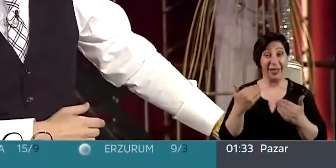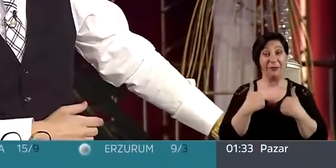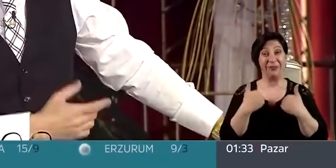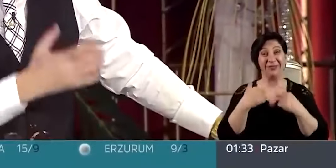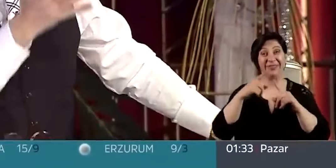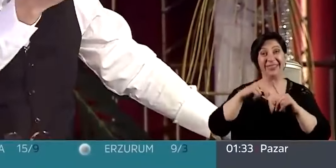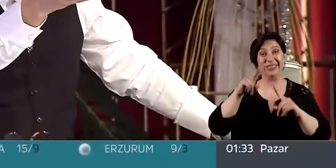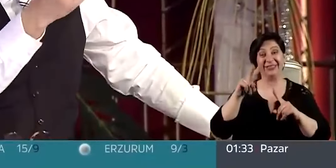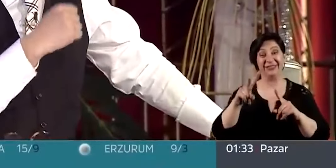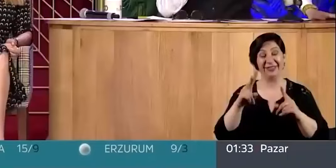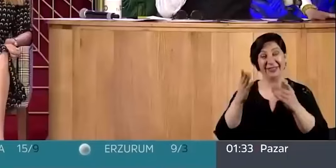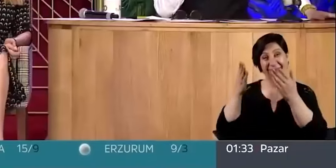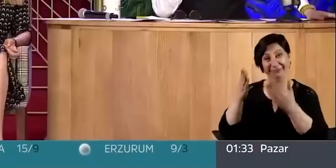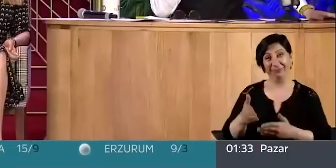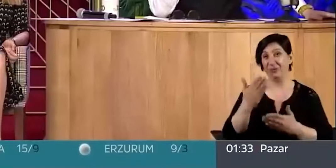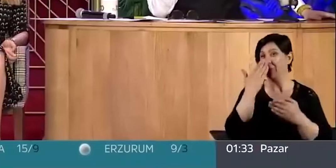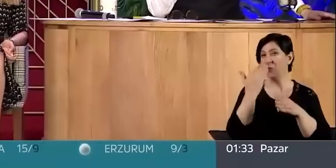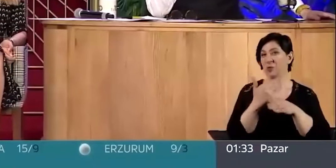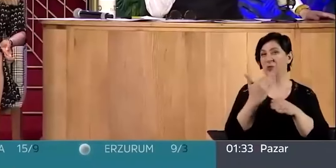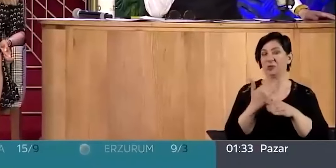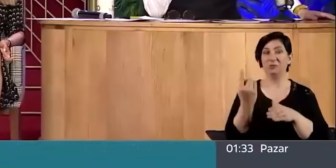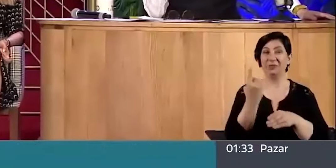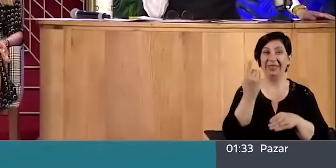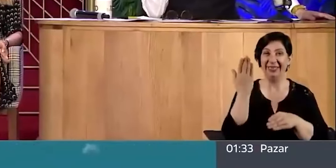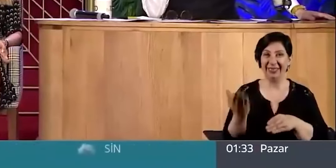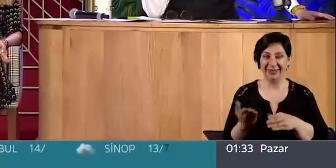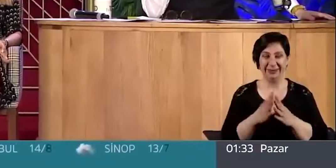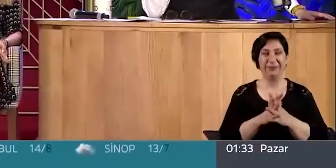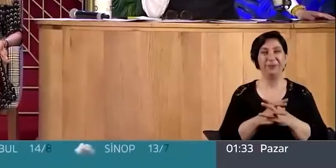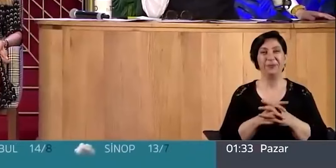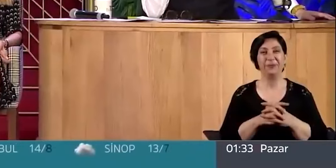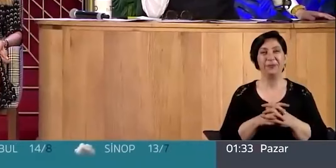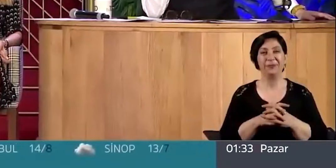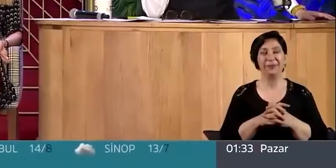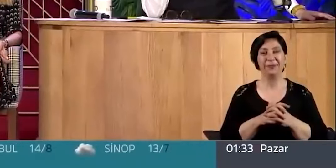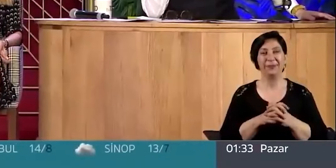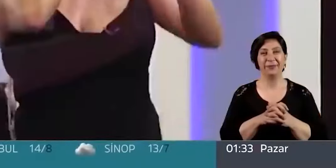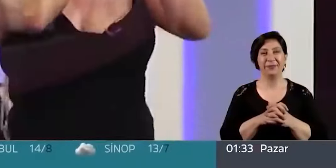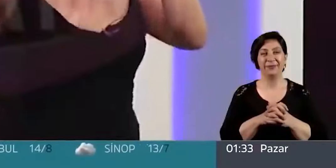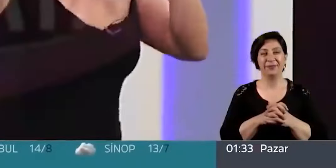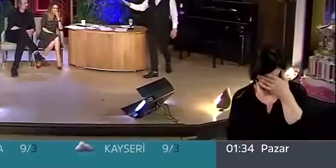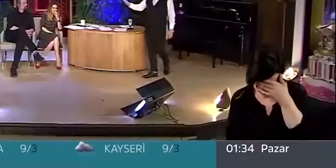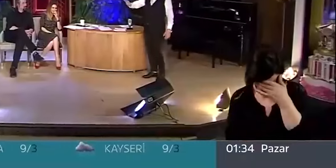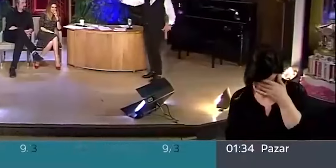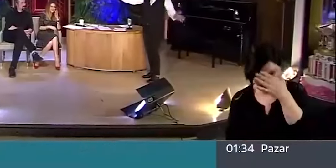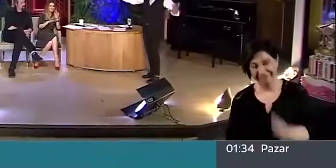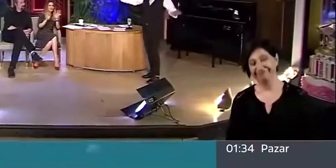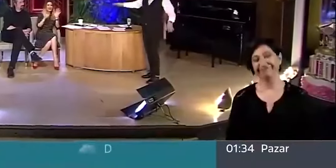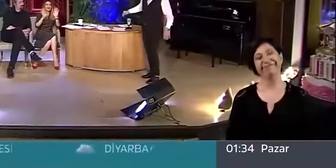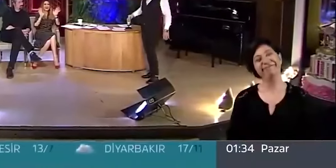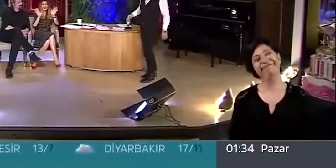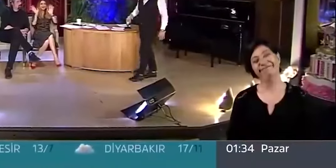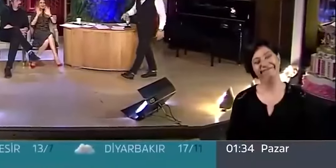Bizim televizyonumuzun karakteristik güzel özelliklerinden biri bir performans olarak görüyoruz. Buyursunlar.